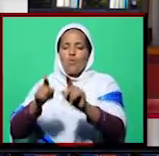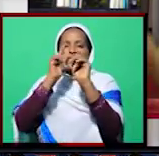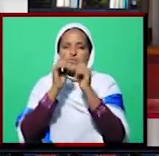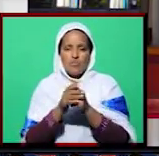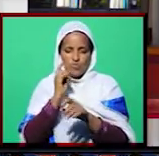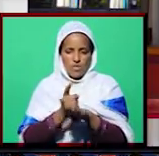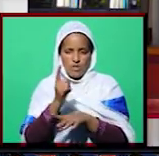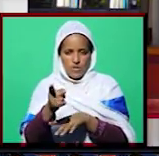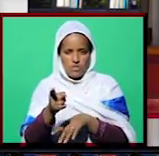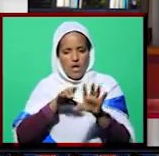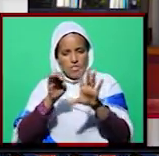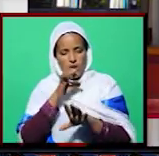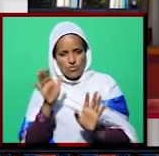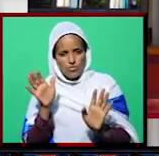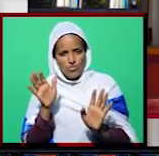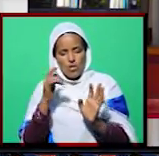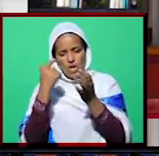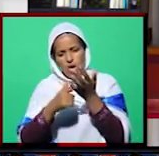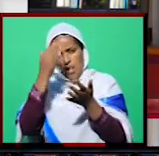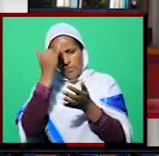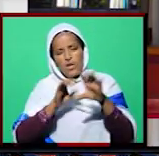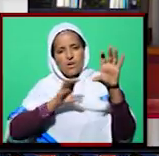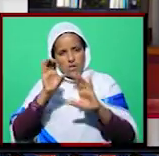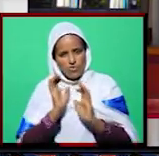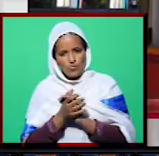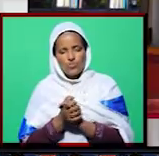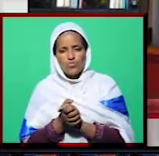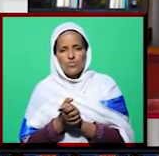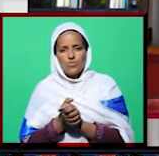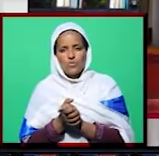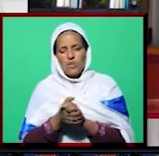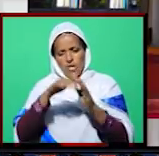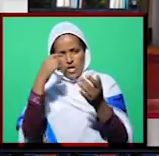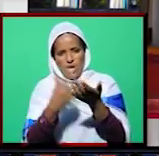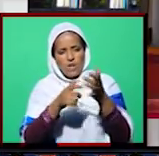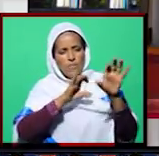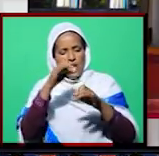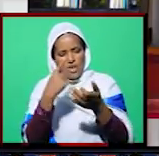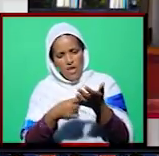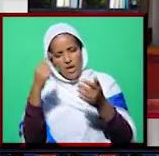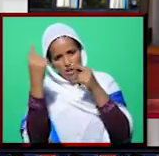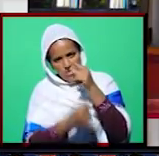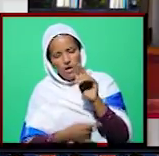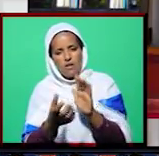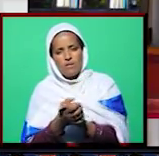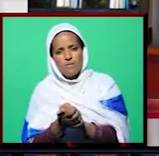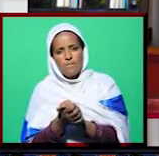ነው። በአንጻሩ ደግሞ አታድርጉ የሚለው ደግሞ ወቀሳ ነው፣ ተግሳጽ። አታድርጉ፣ ይሄን ለምን